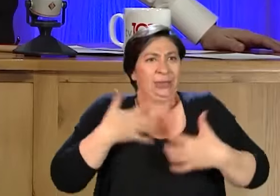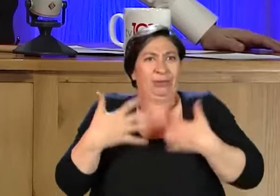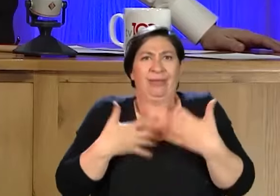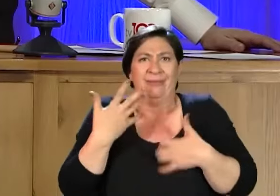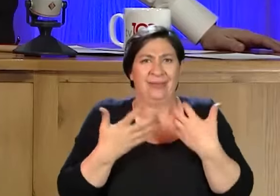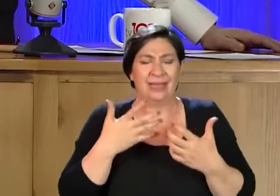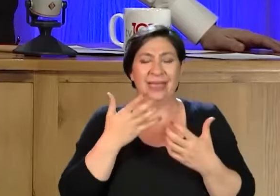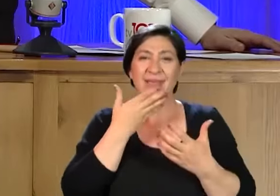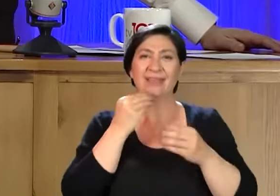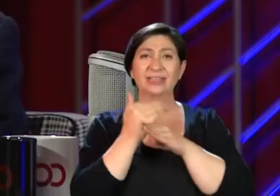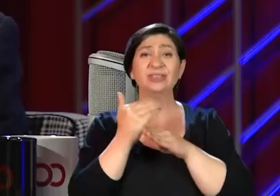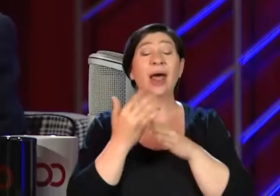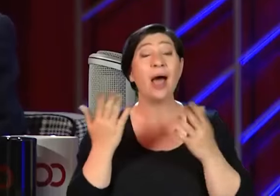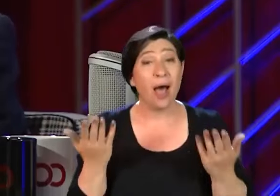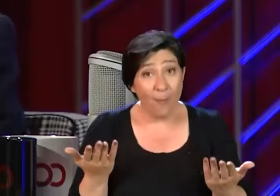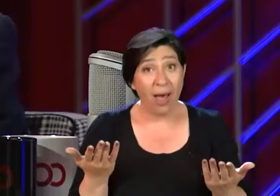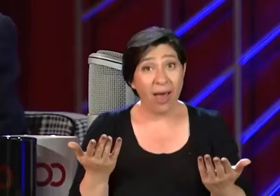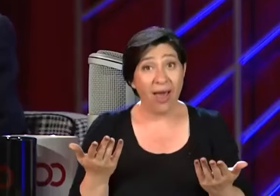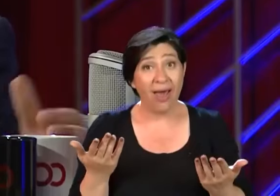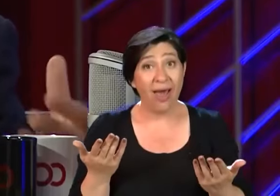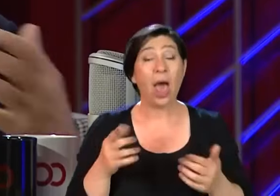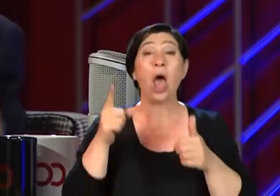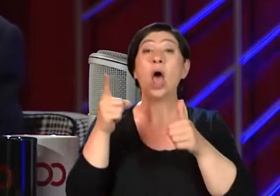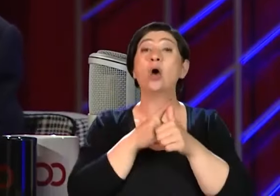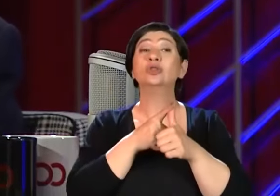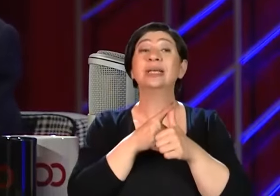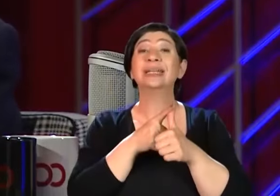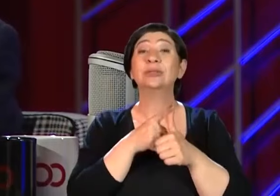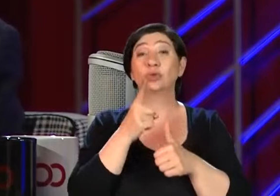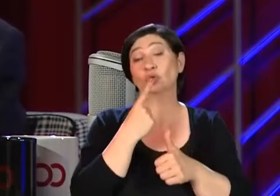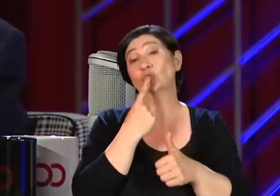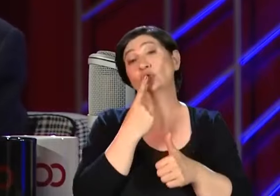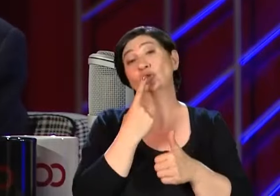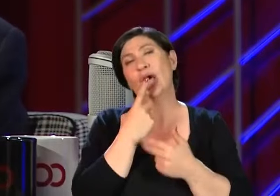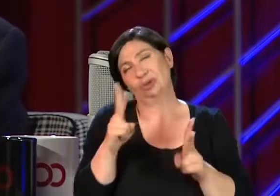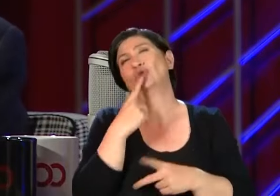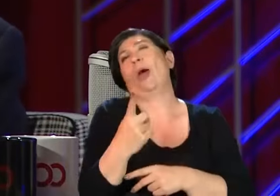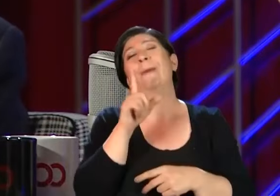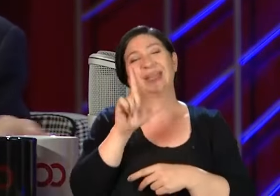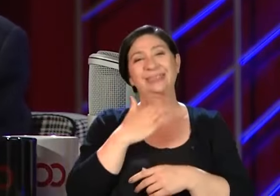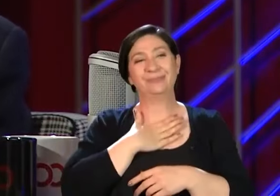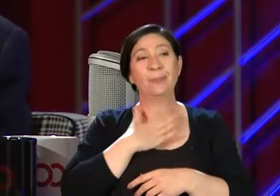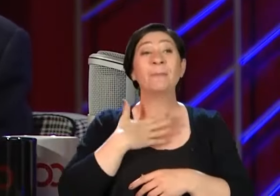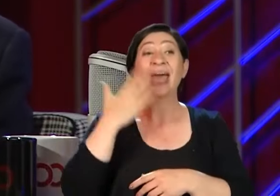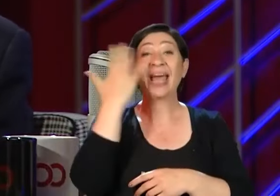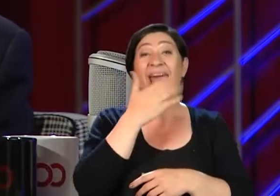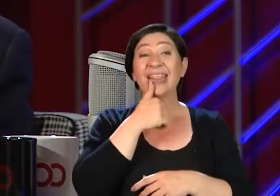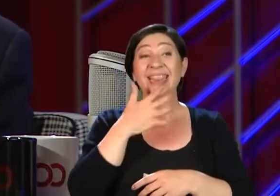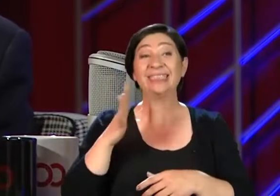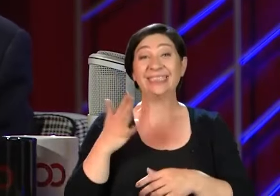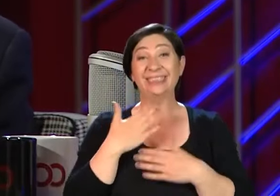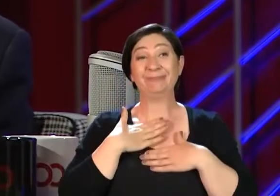birçok şey yakıştırılır ama öncelikle şunu itiraf etmem lazım, ben yine bir Karadenizli ile